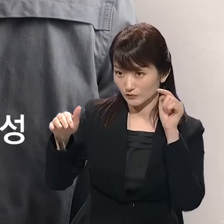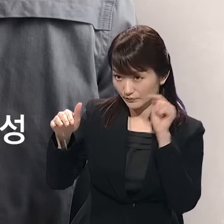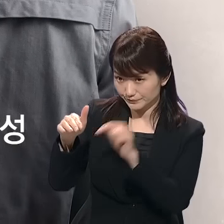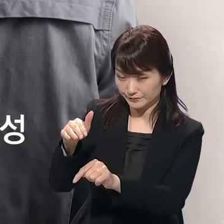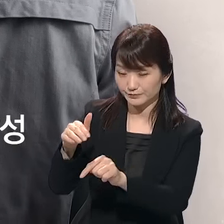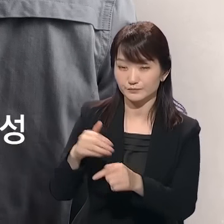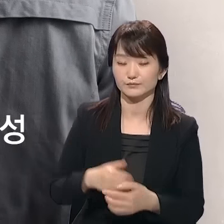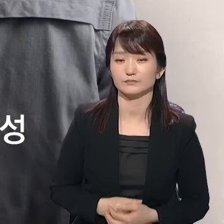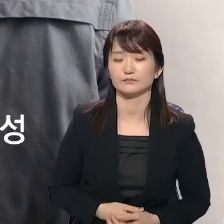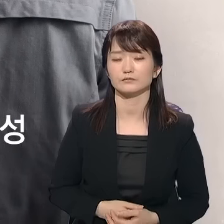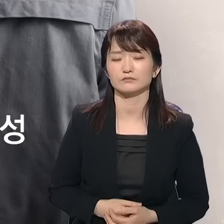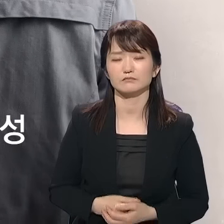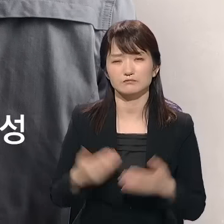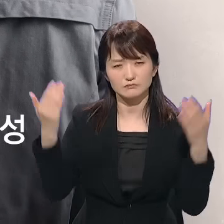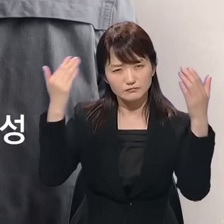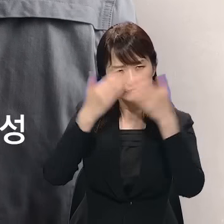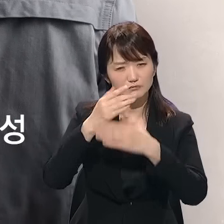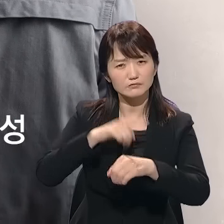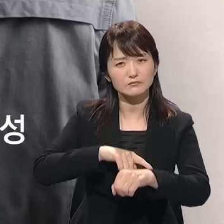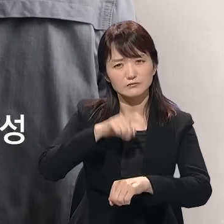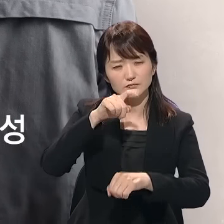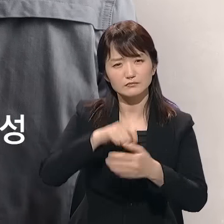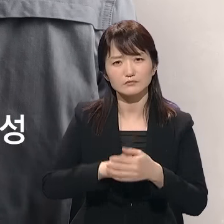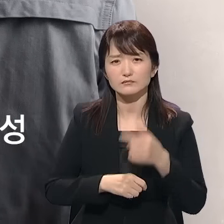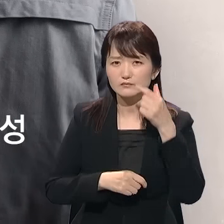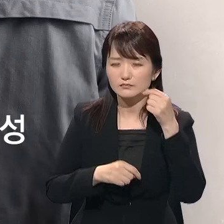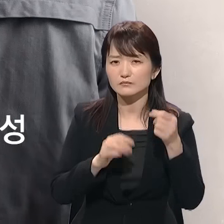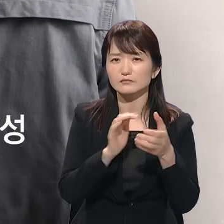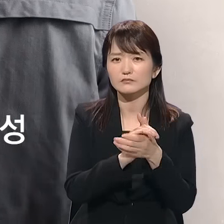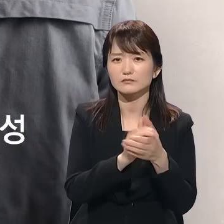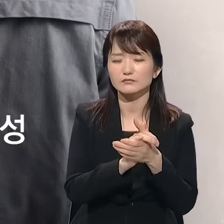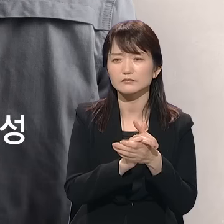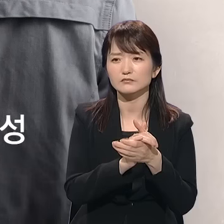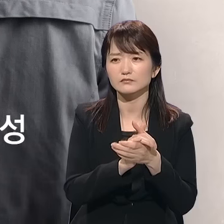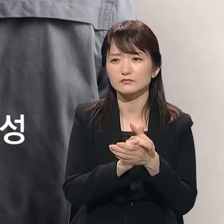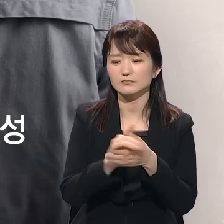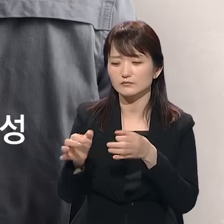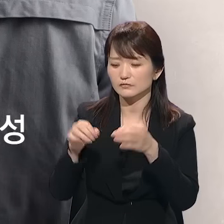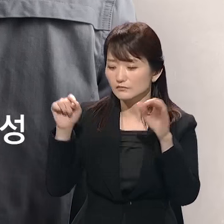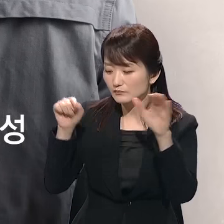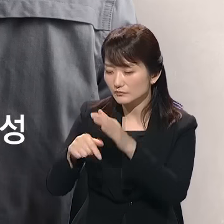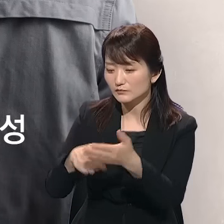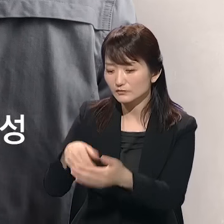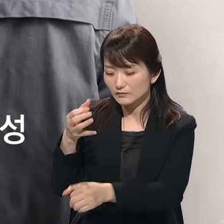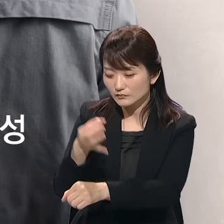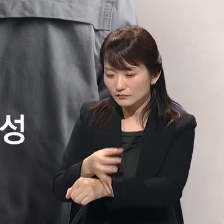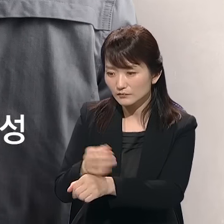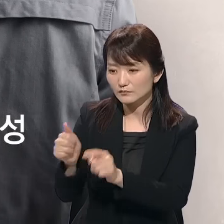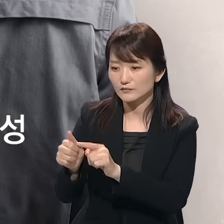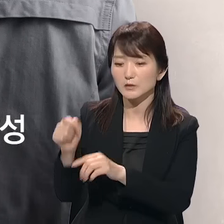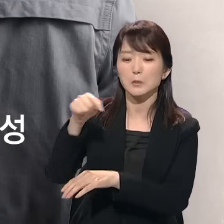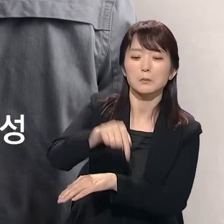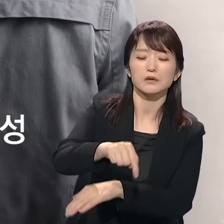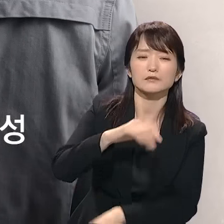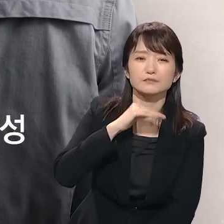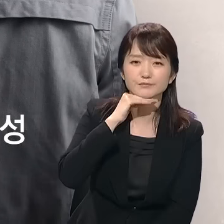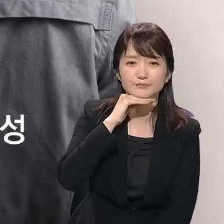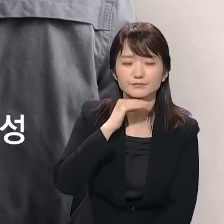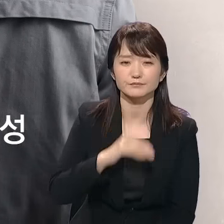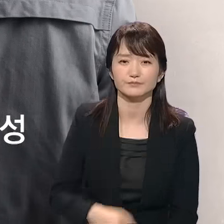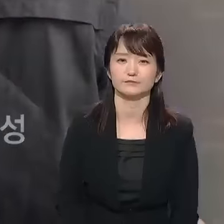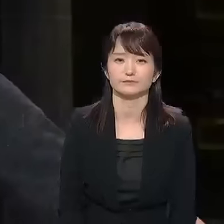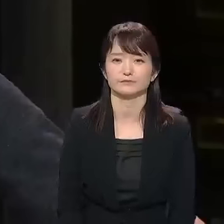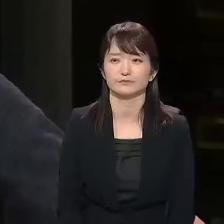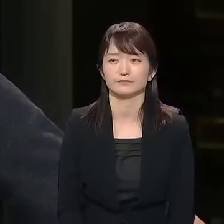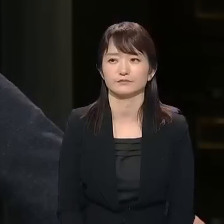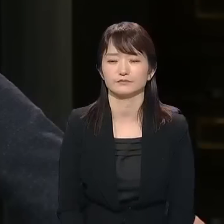했고요. 이때가 밤 11시쯤이었는데 일본인 친구들은 화장품 가게 안에서 쇼핑을 하고 당시에 이 남성은 밖에서 기다렸다고 합니다.